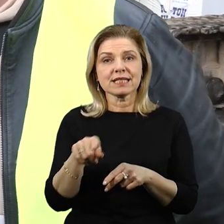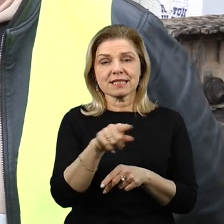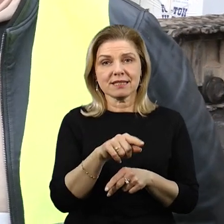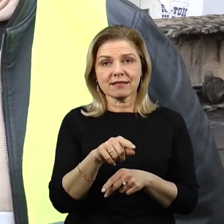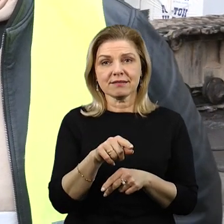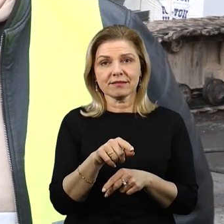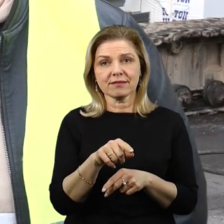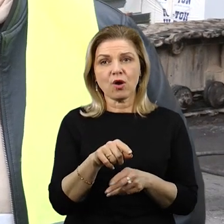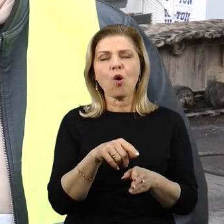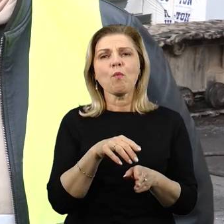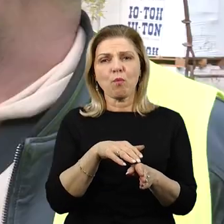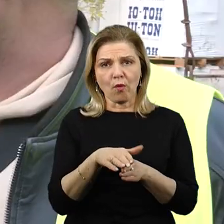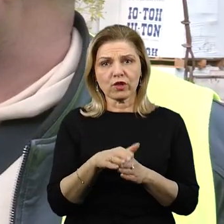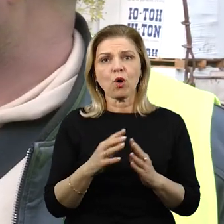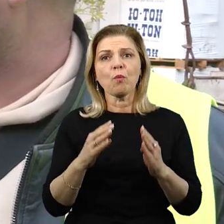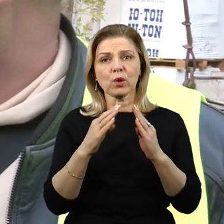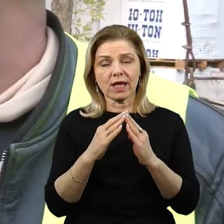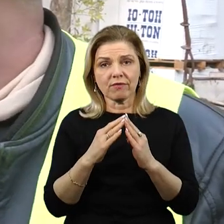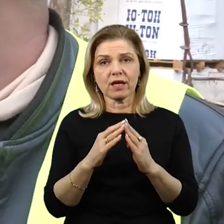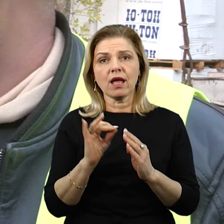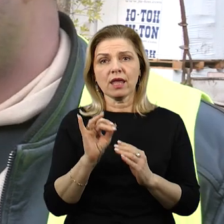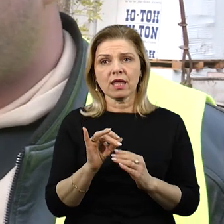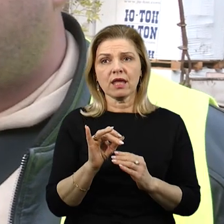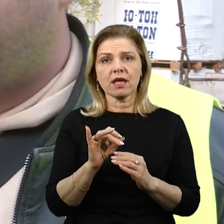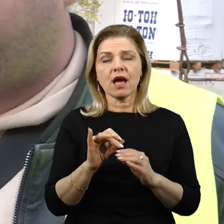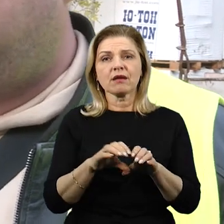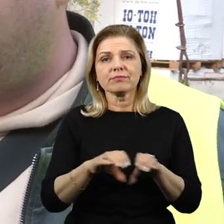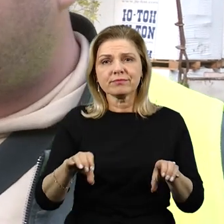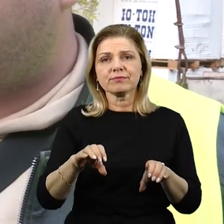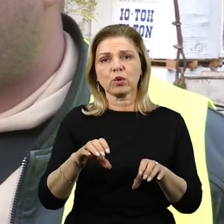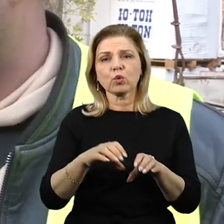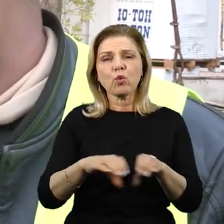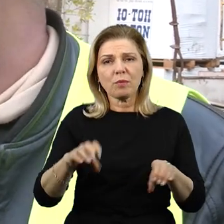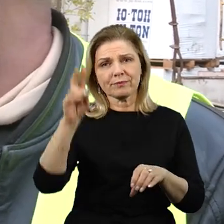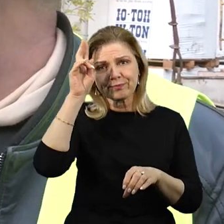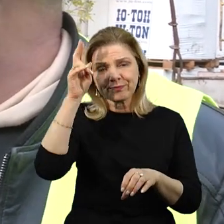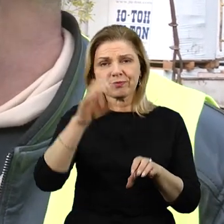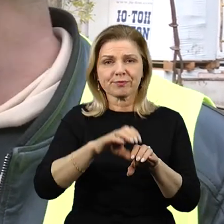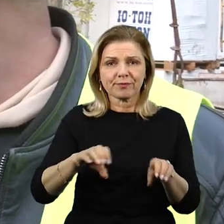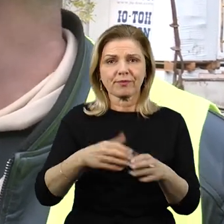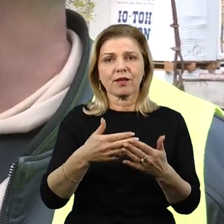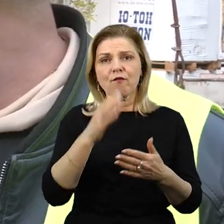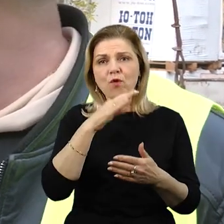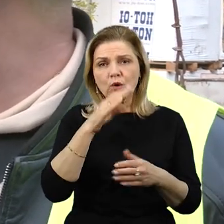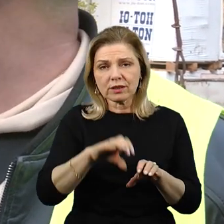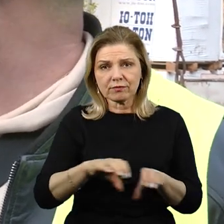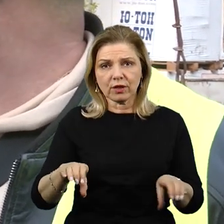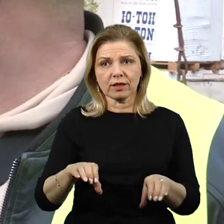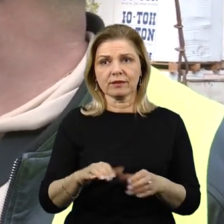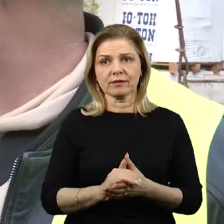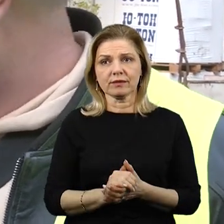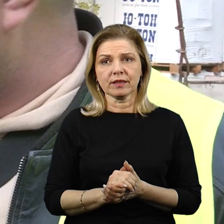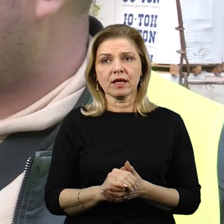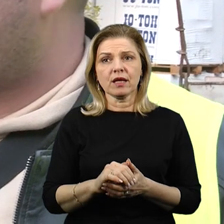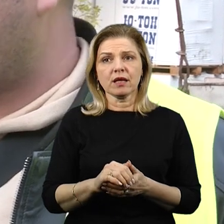остікління повністю будівлі також проводимо сантехнічні роботи етоп топлення цієї